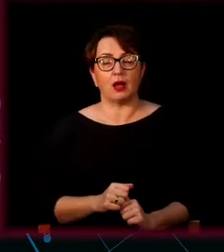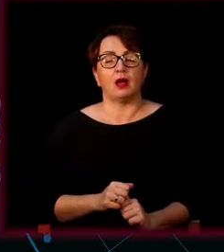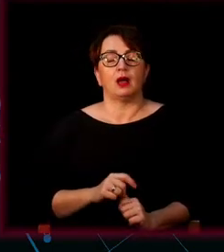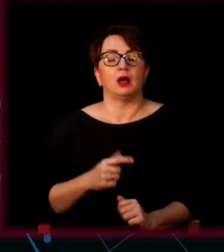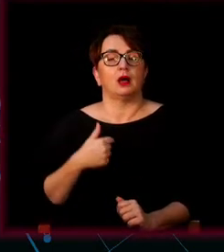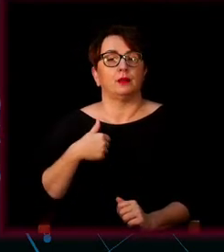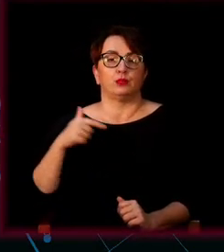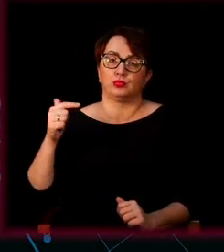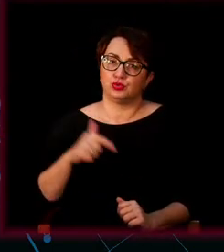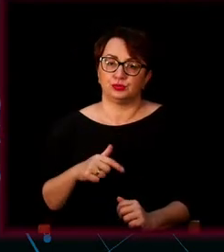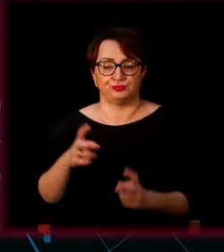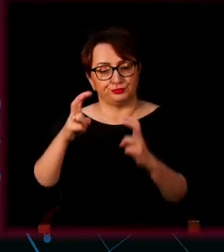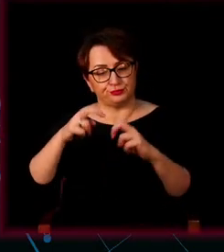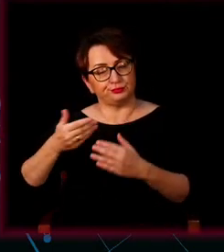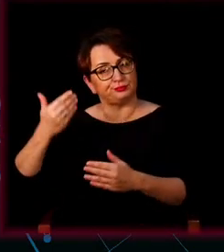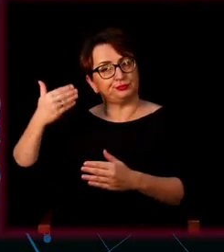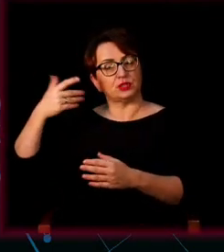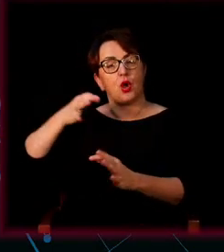nim